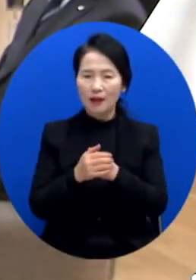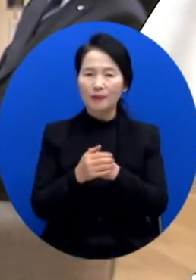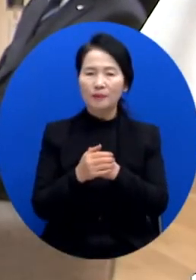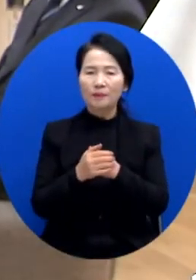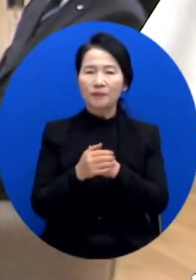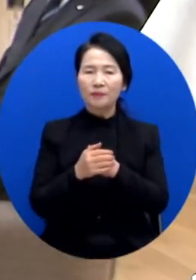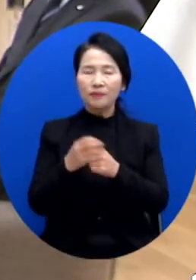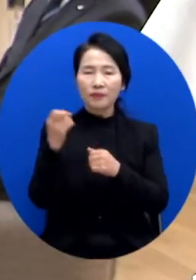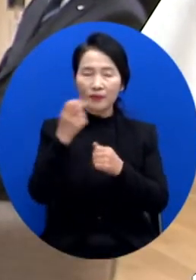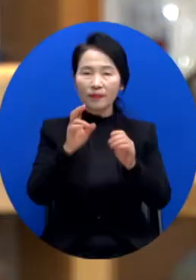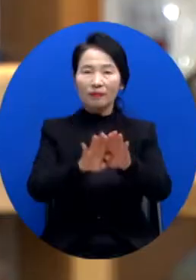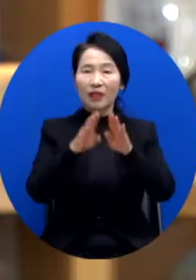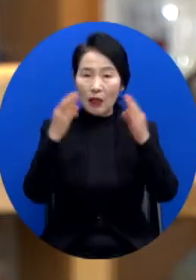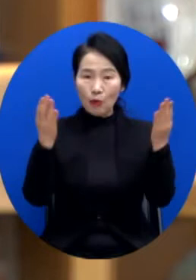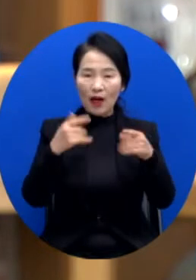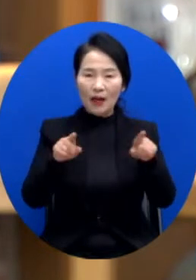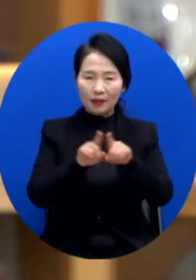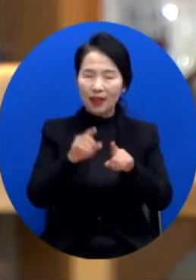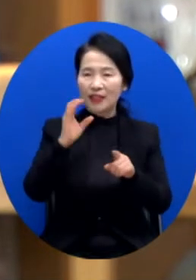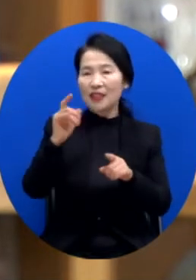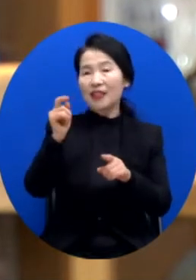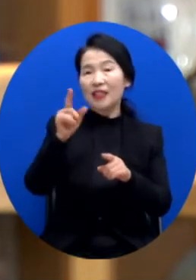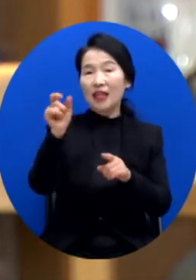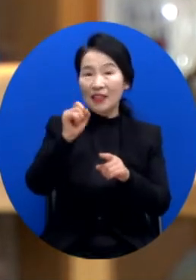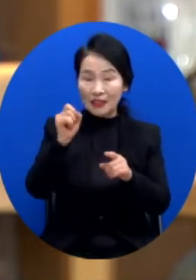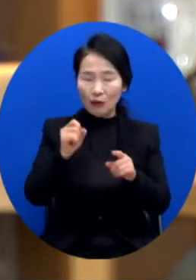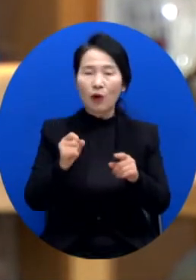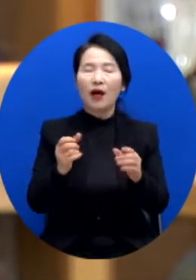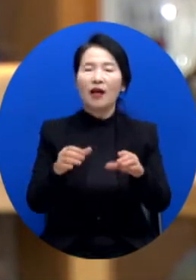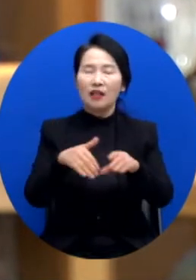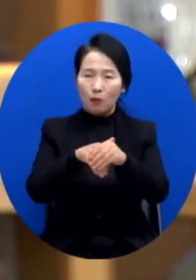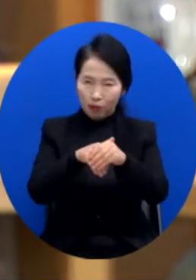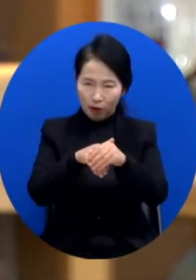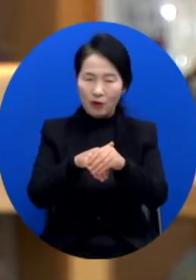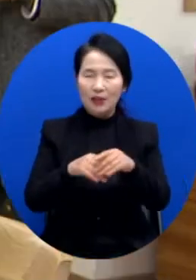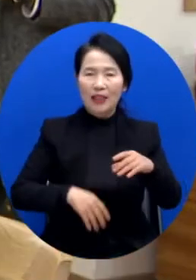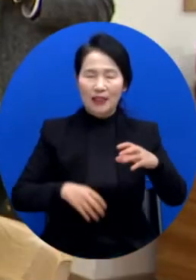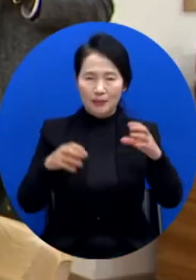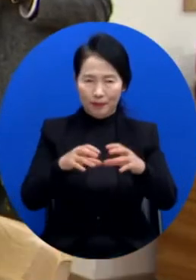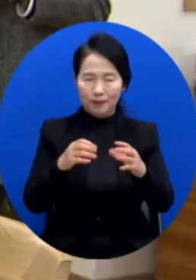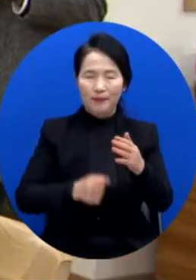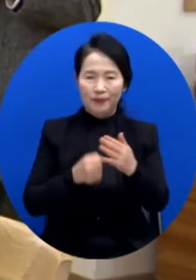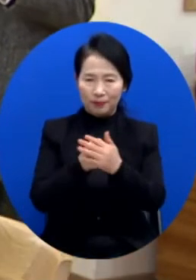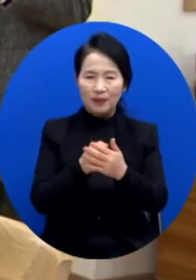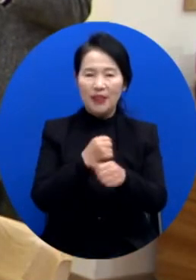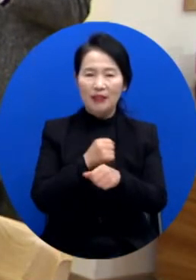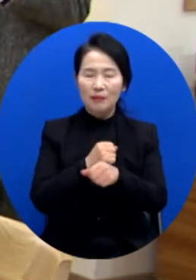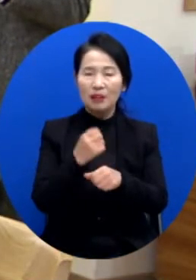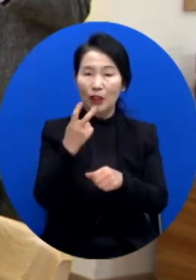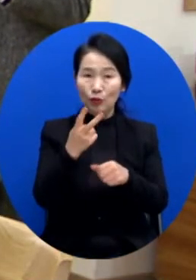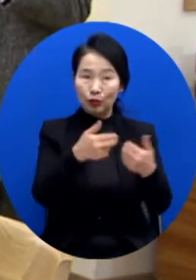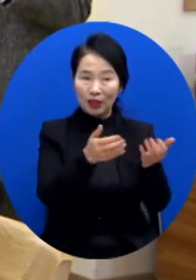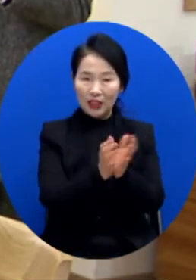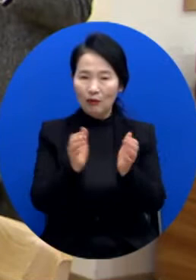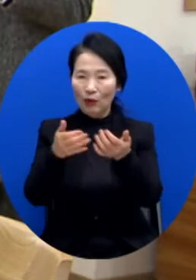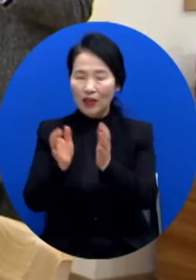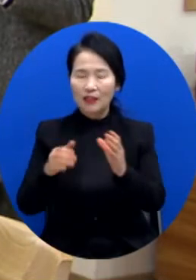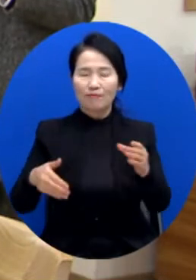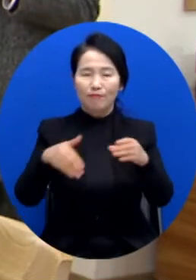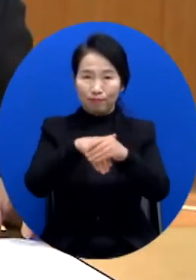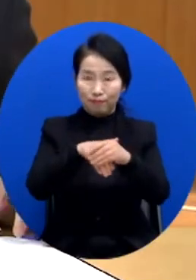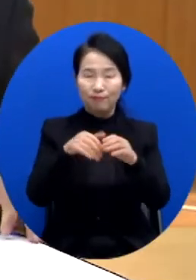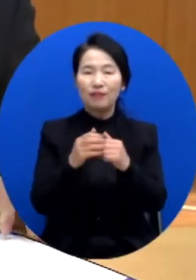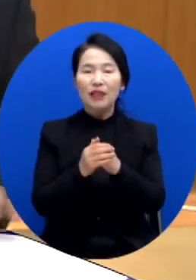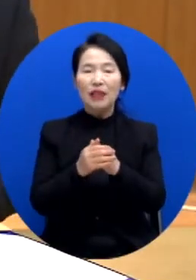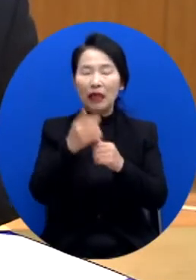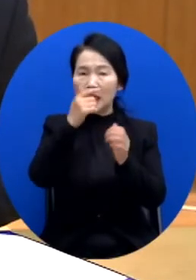국제성서박물관은 재개관과 발맞춰 CTS와의 협약식을 맺고 협력을 다짐했습니다. 두 기관은 협약식에서 기독교